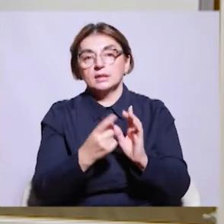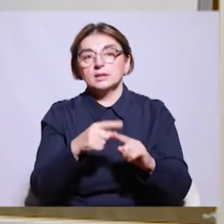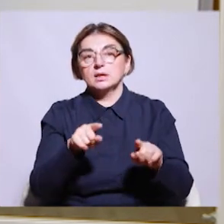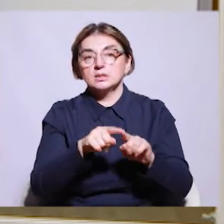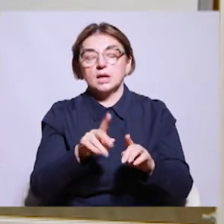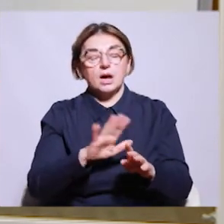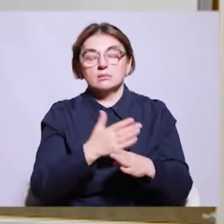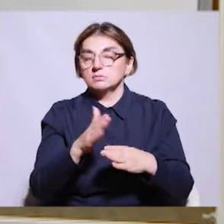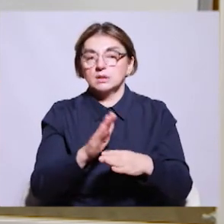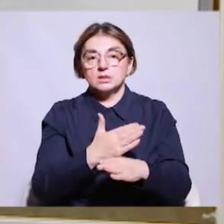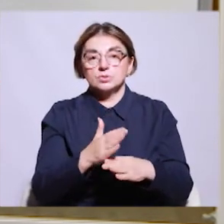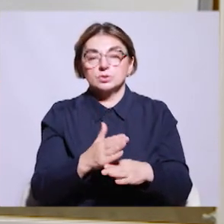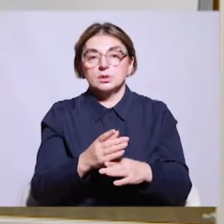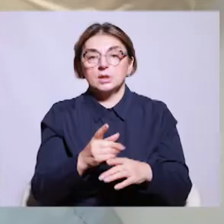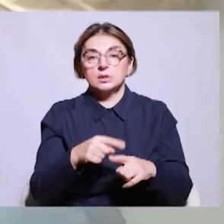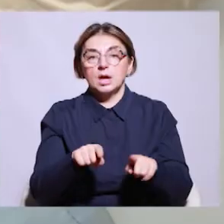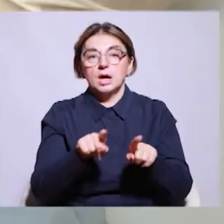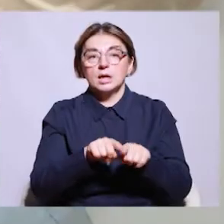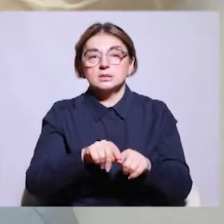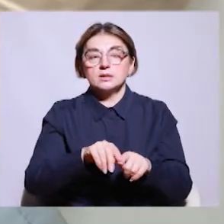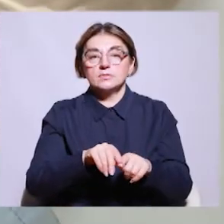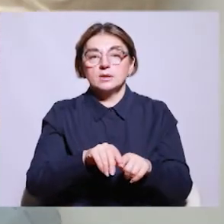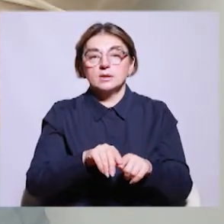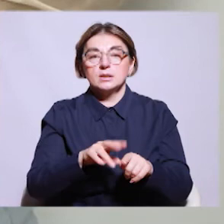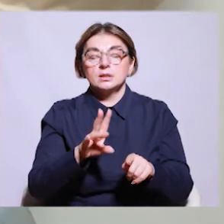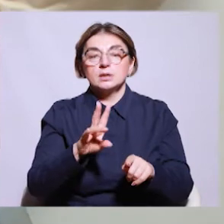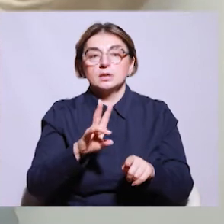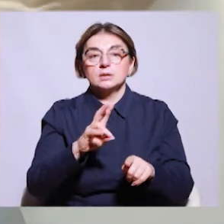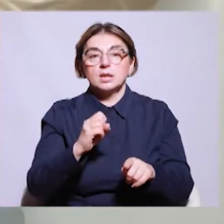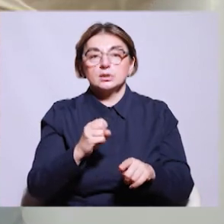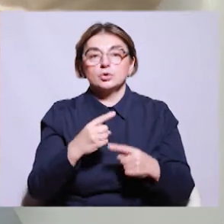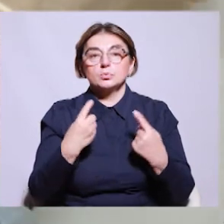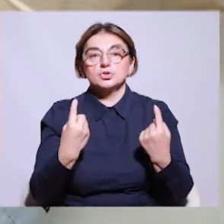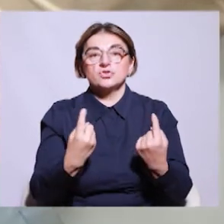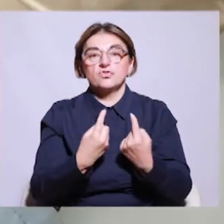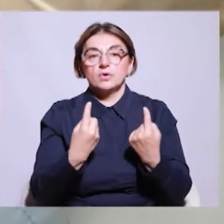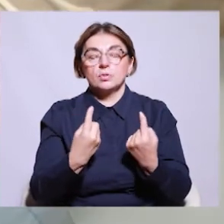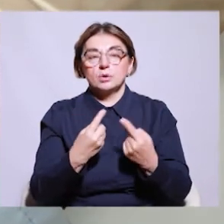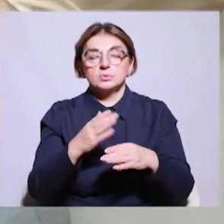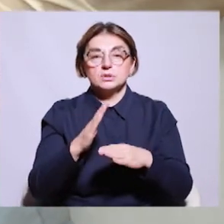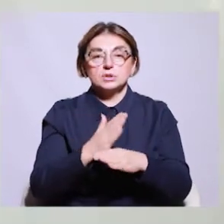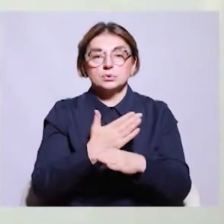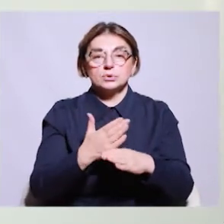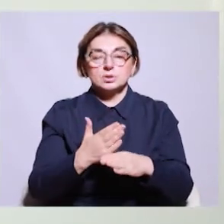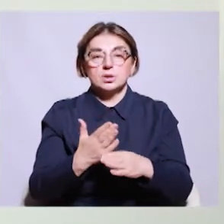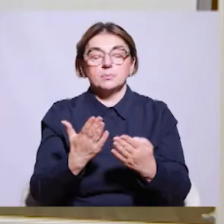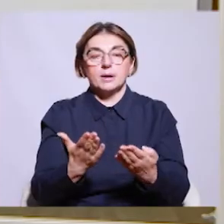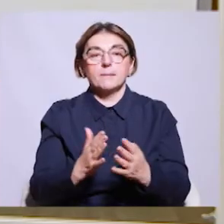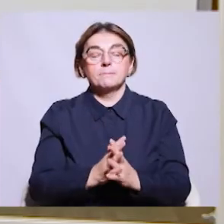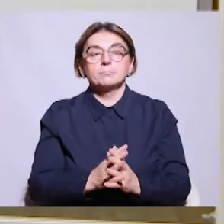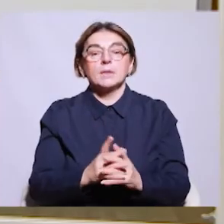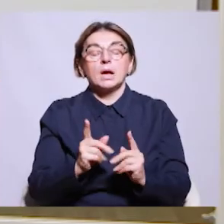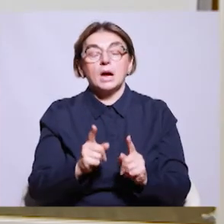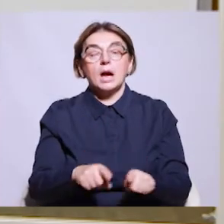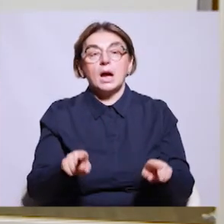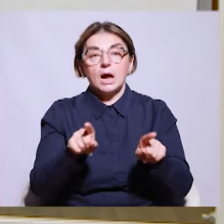არ დისოცირდება და ნატრიუმის ქლორიდიც ჩვეულებრივად დისოცირდება.